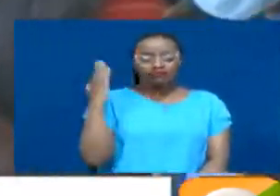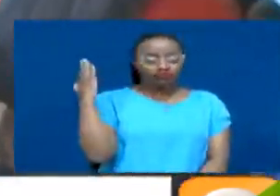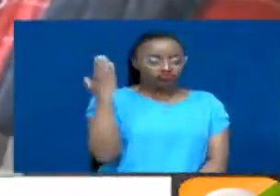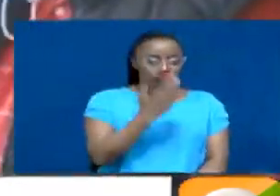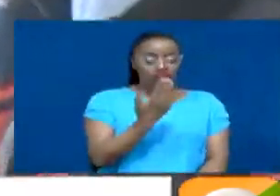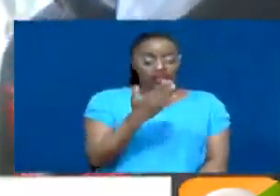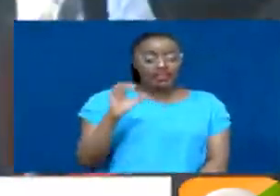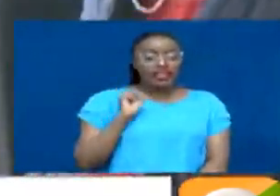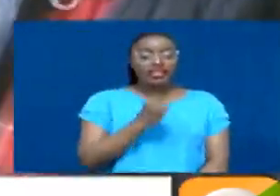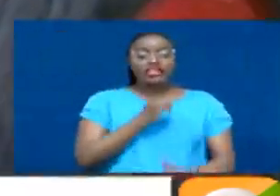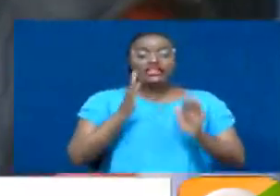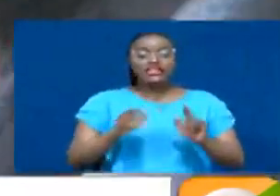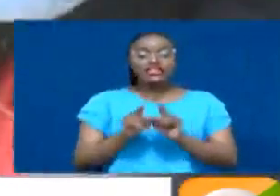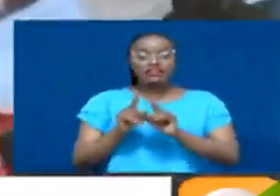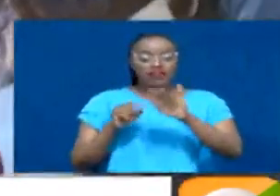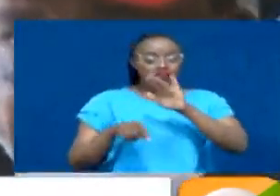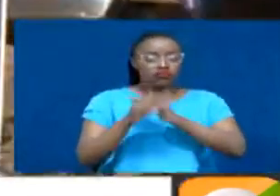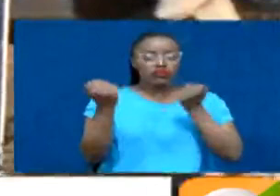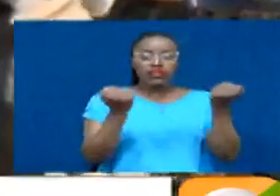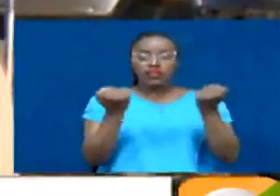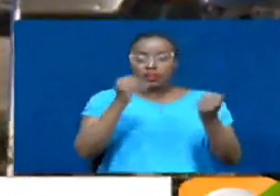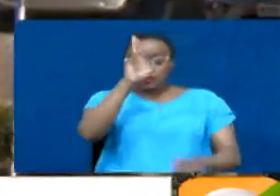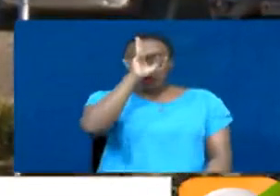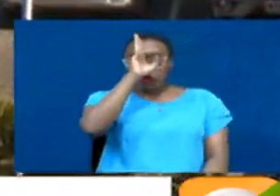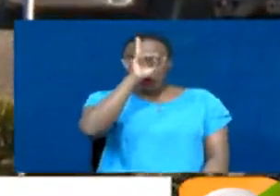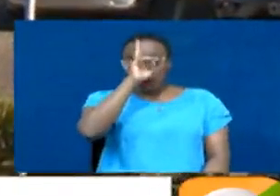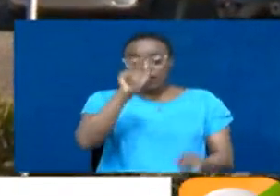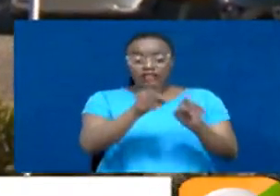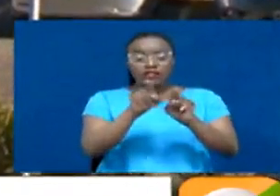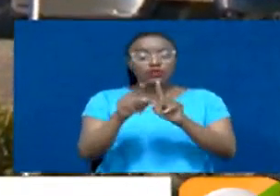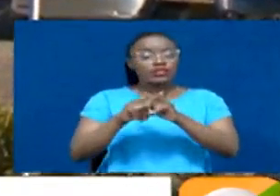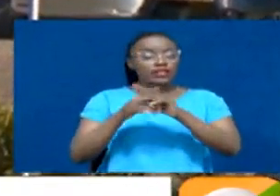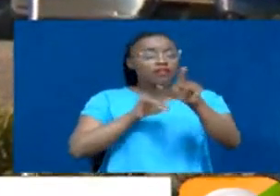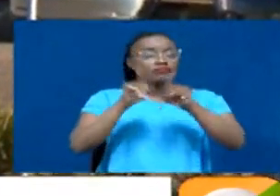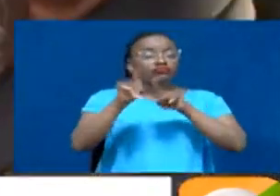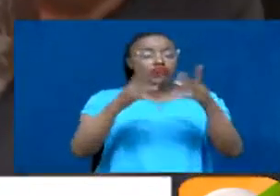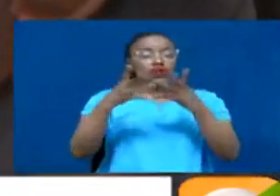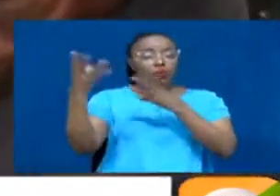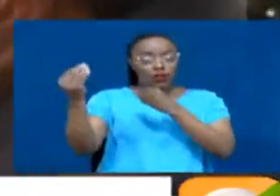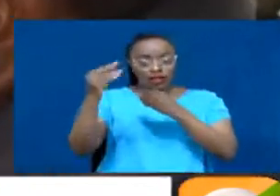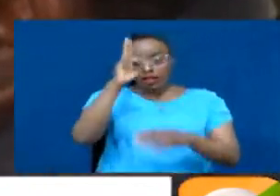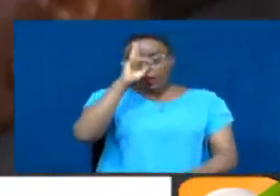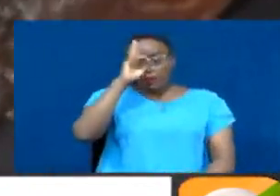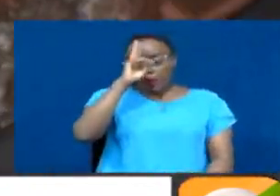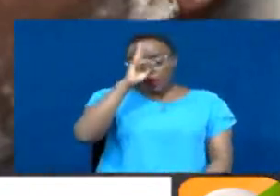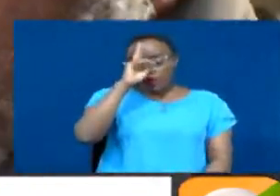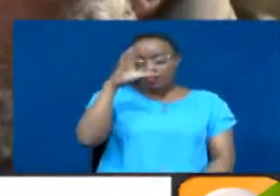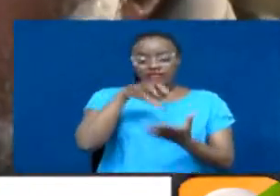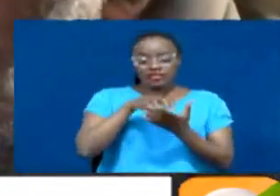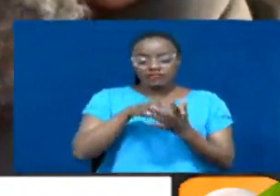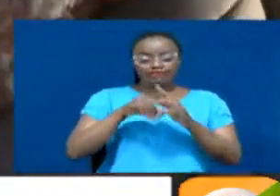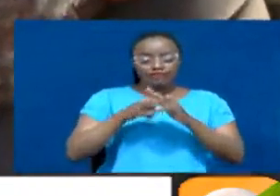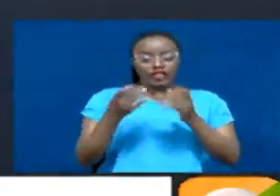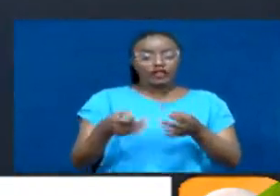moja Seneta Linturi akawekwa ndani ya gari la polisi, na safari ya kuelekea kituo cha polisi cha Kaptembwa ikaanza